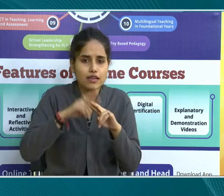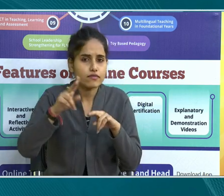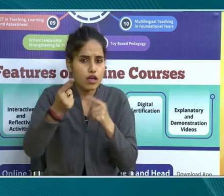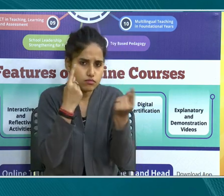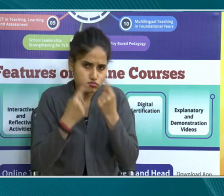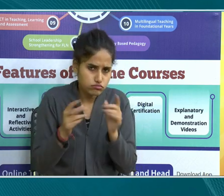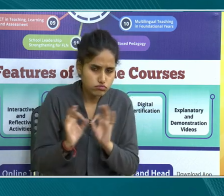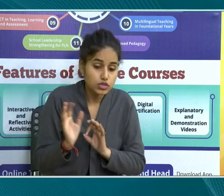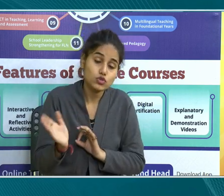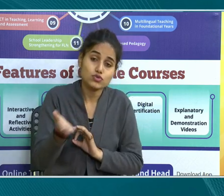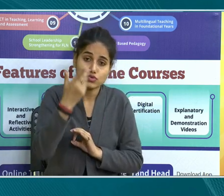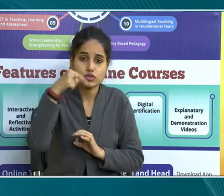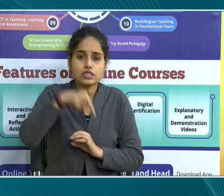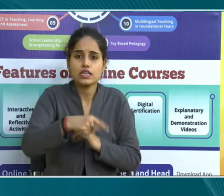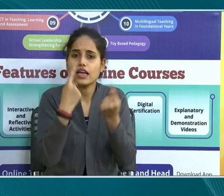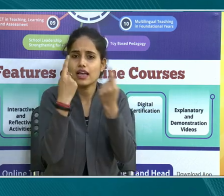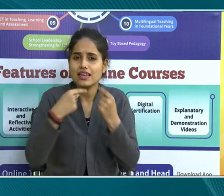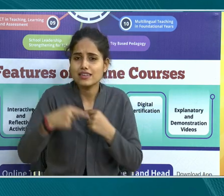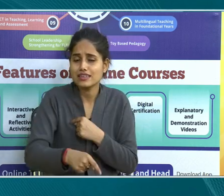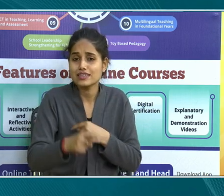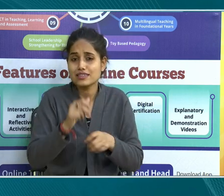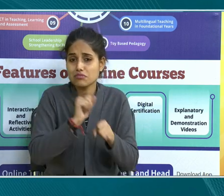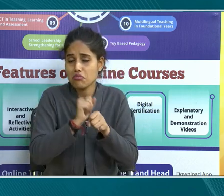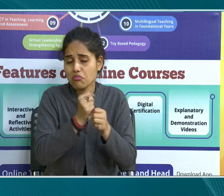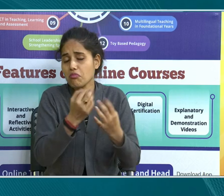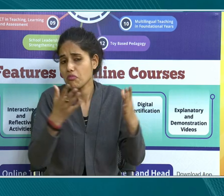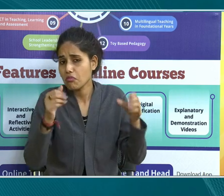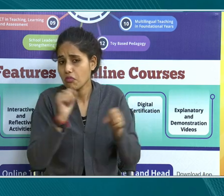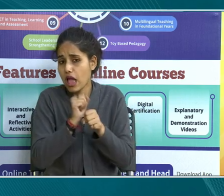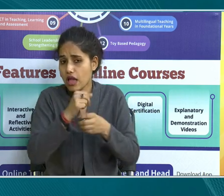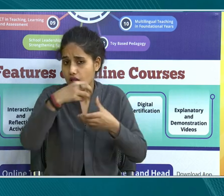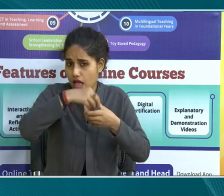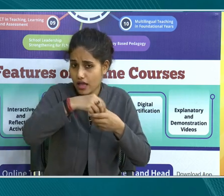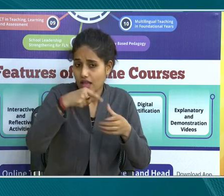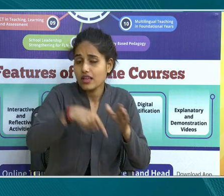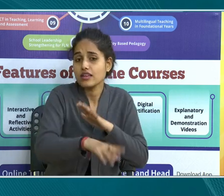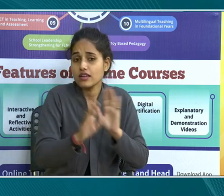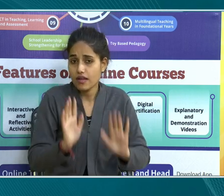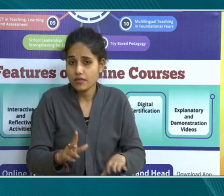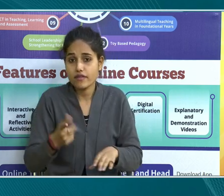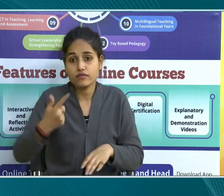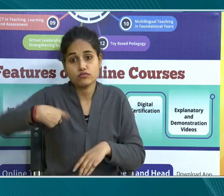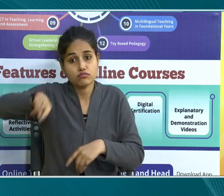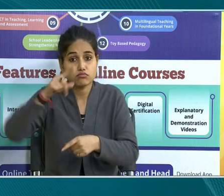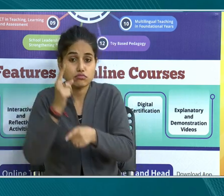पर इतना काम का कॉंटेंट है इतना ज्यादा मुझे लगता है इंटेलेक्शल प्रोपर्टी है वो सभी